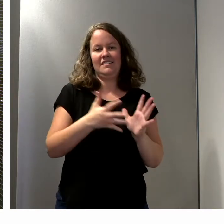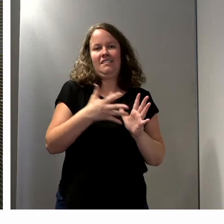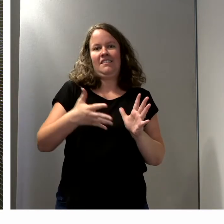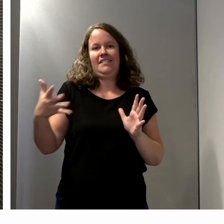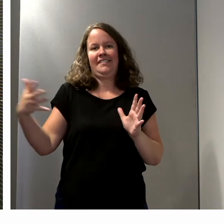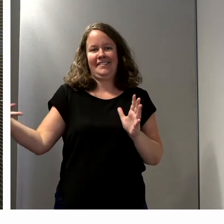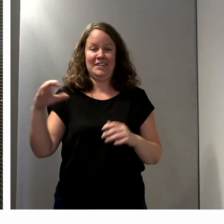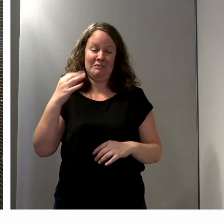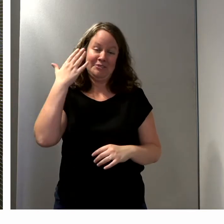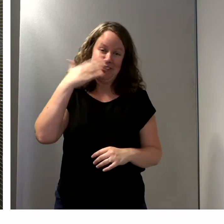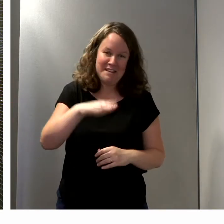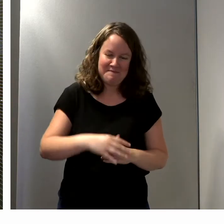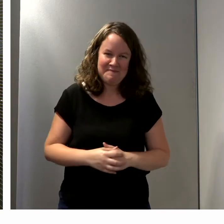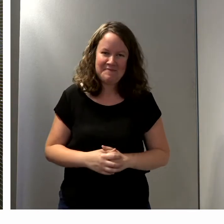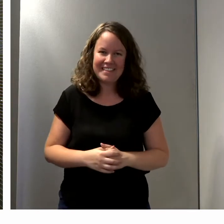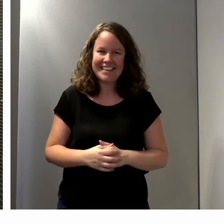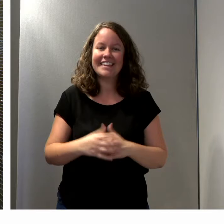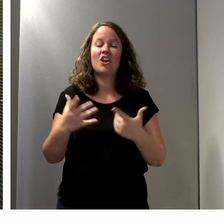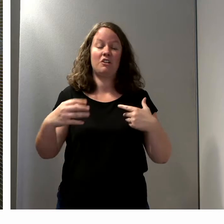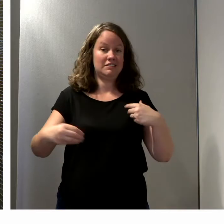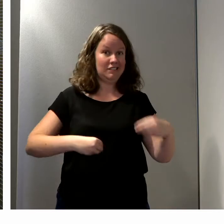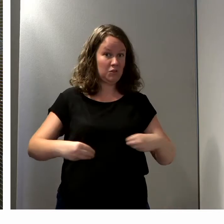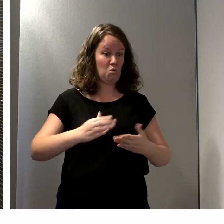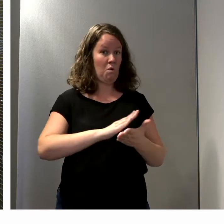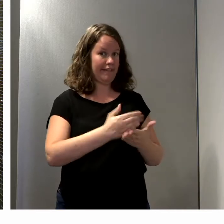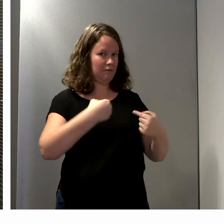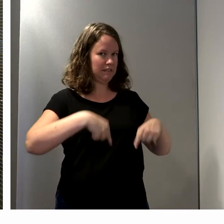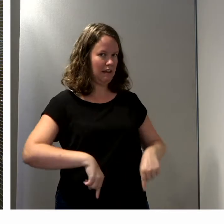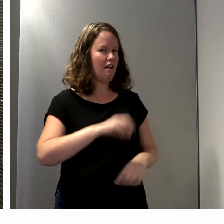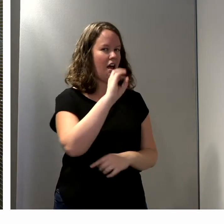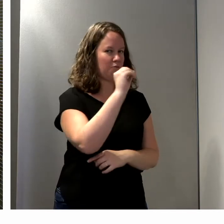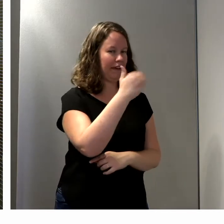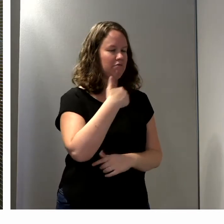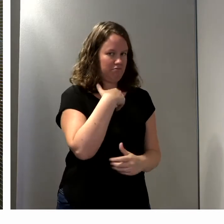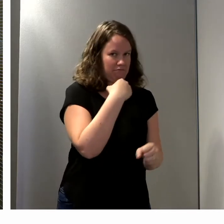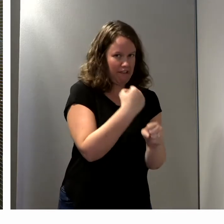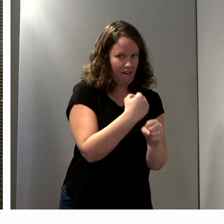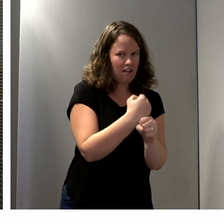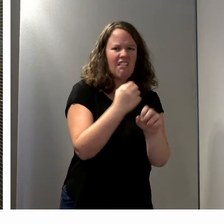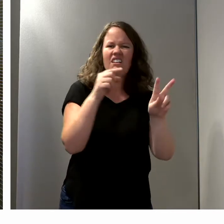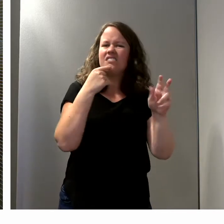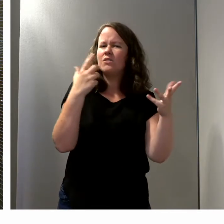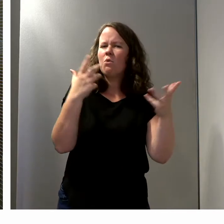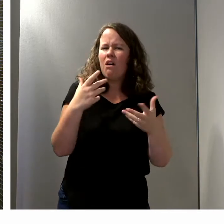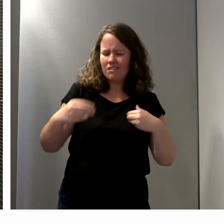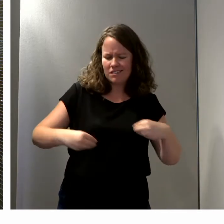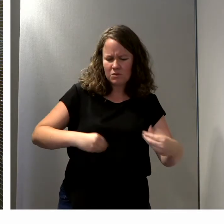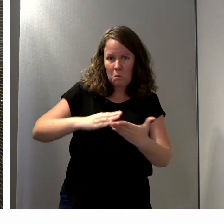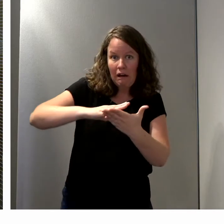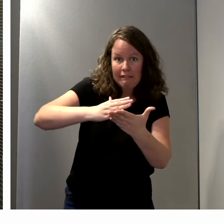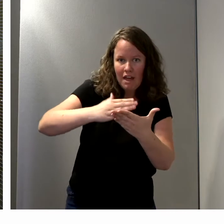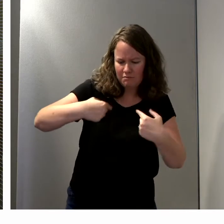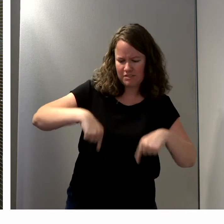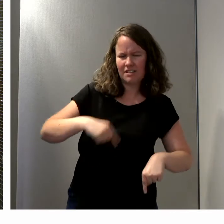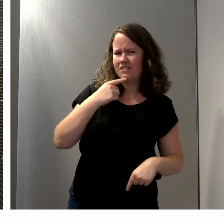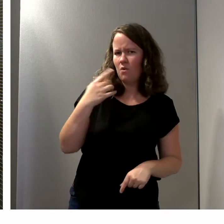coup, mais donc, je travaille à la direction interministérielle du numérique. Certains d'entre vous savent déjà ce que c'est, d'autres non. Alors, à quoi ça sert?